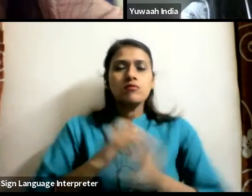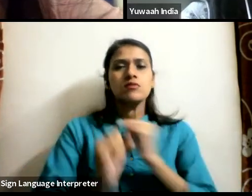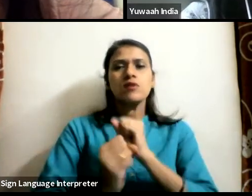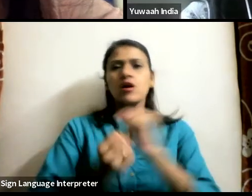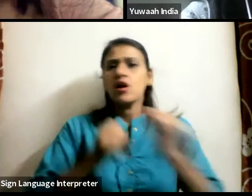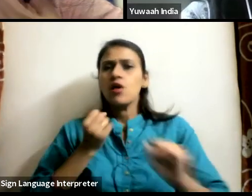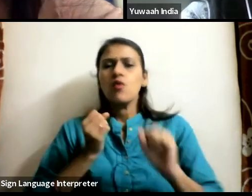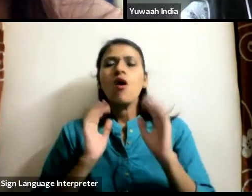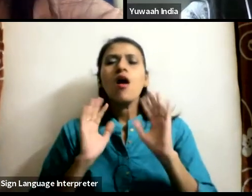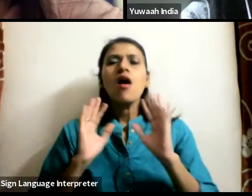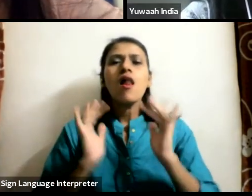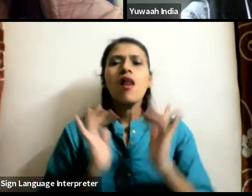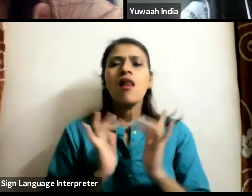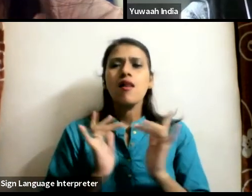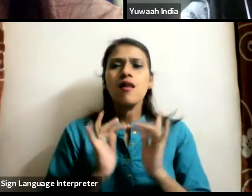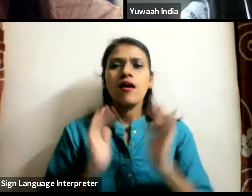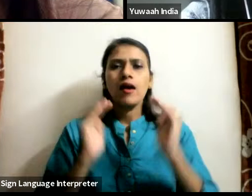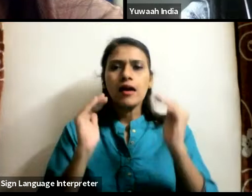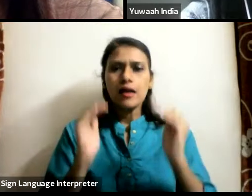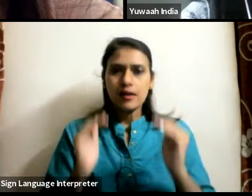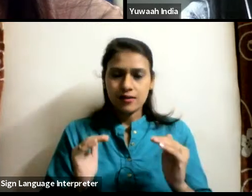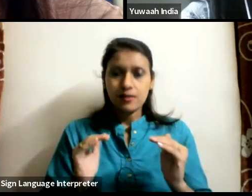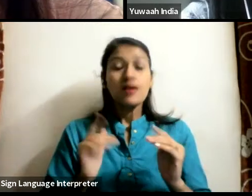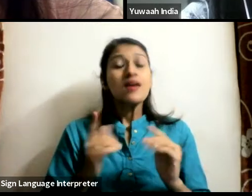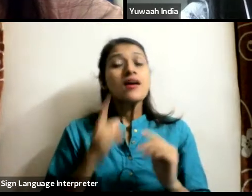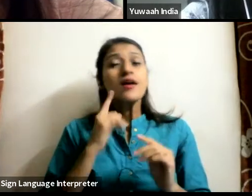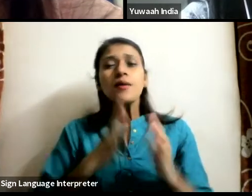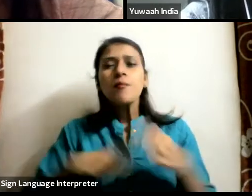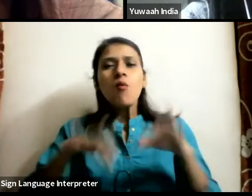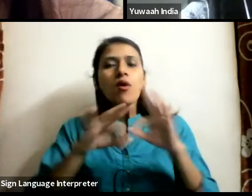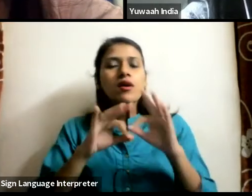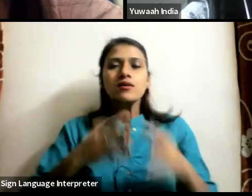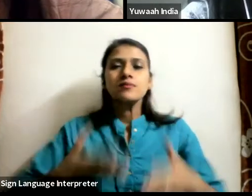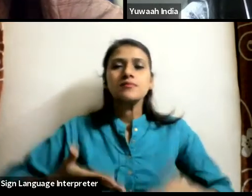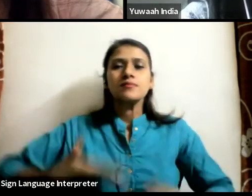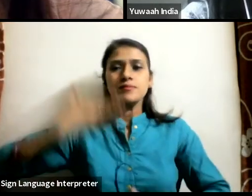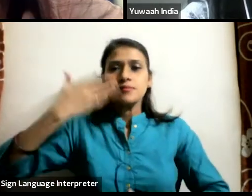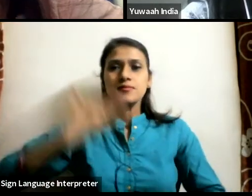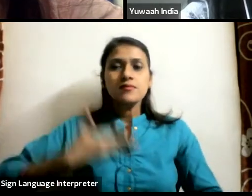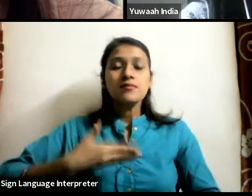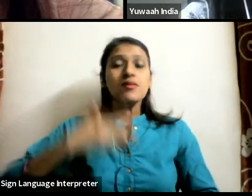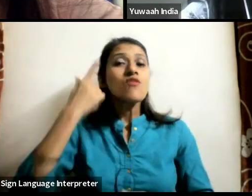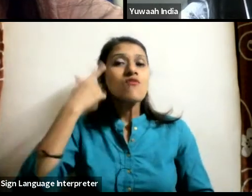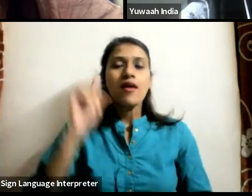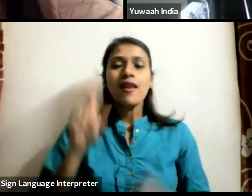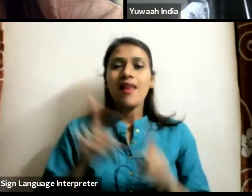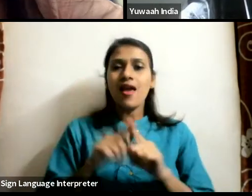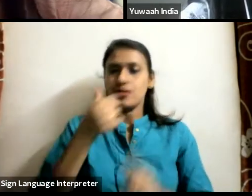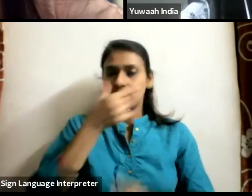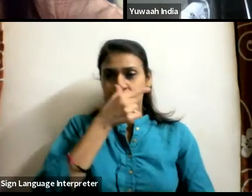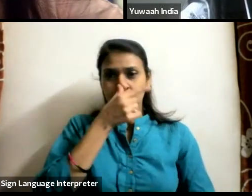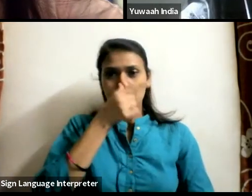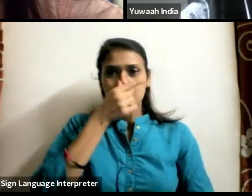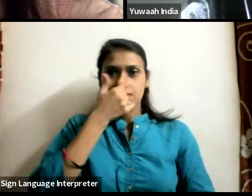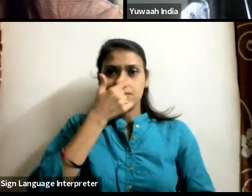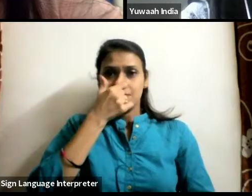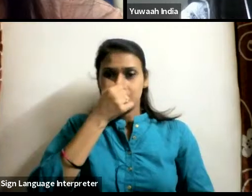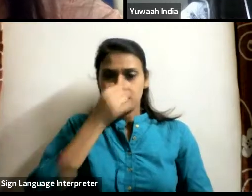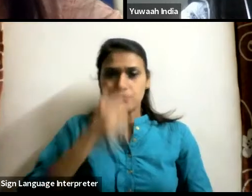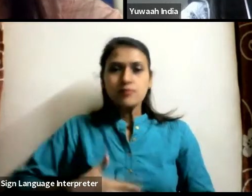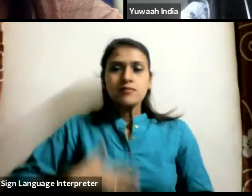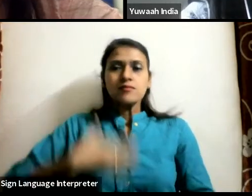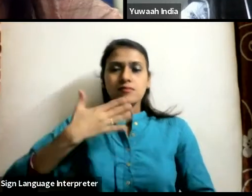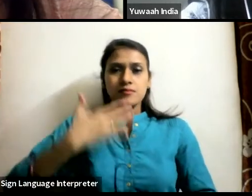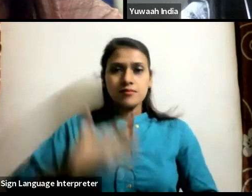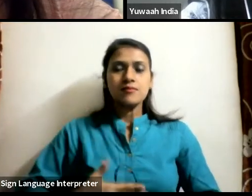एंड ब्रीदिंग एक्सरसाइज वाले जो योगाज हैं, अलोम विलोम, ये सारी चीजें उन्हें प्रैक्टिस करें. बट